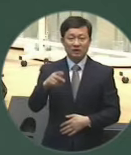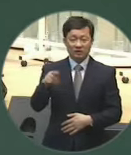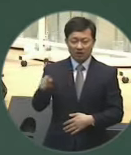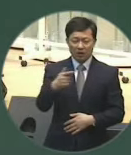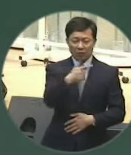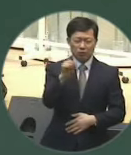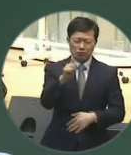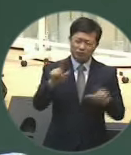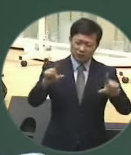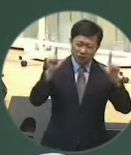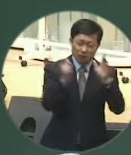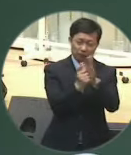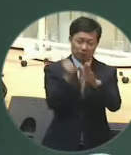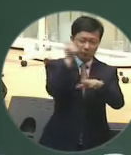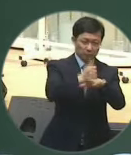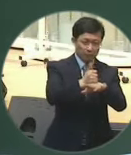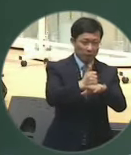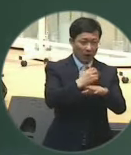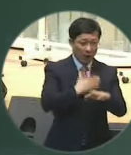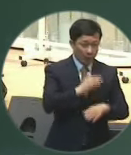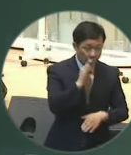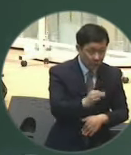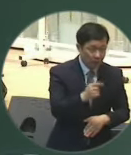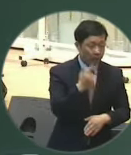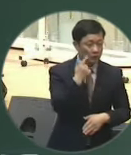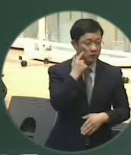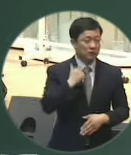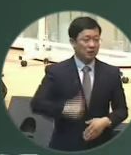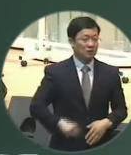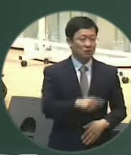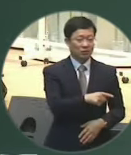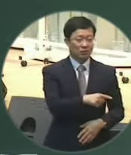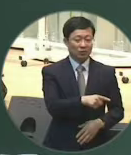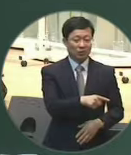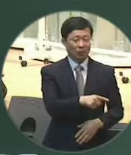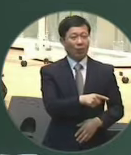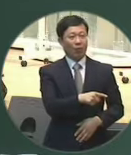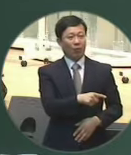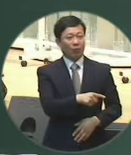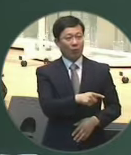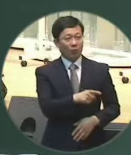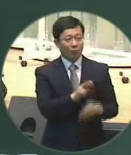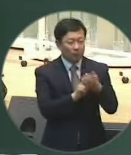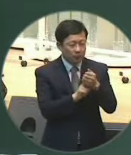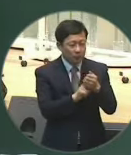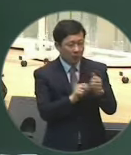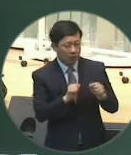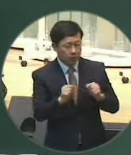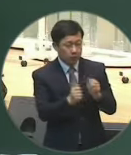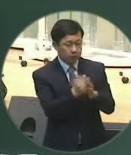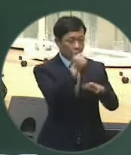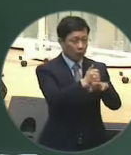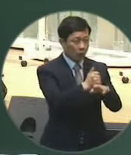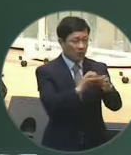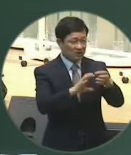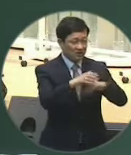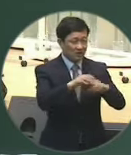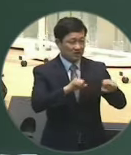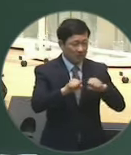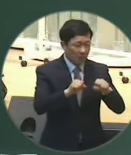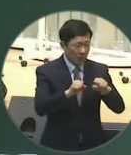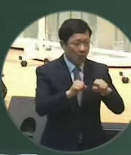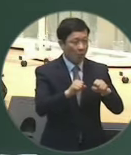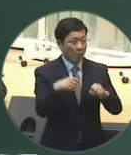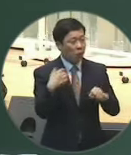보니까 목회자 자녀라. Let's say that a person has great success and we find out, oh, he is a PK. 정말 한 시대를 사로잡았는데